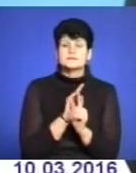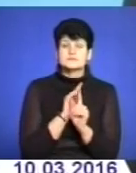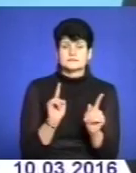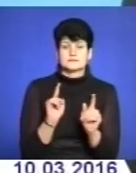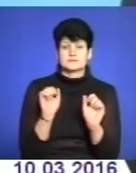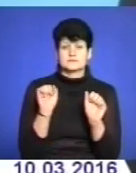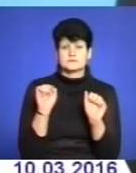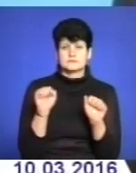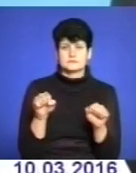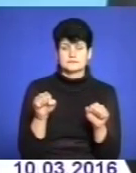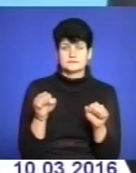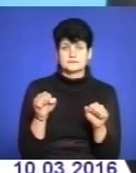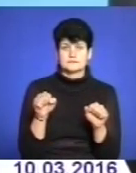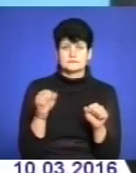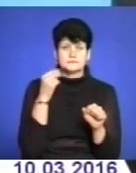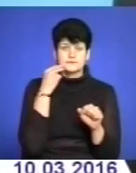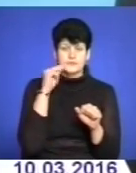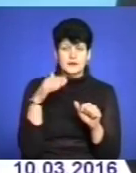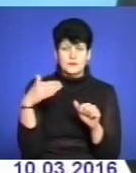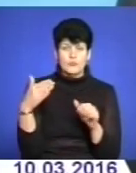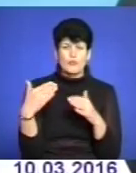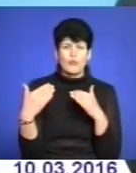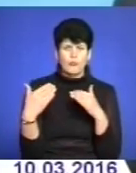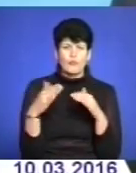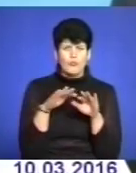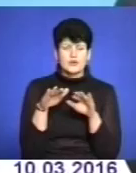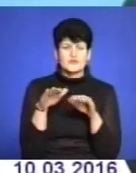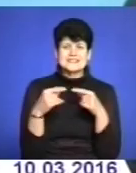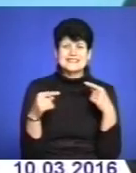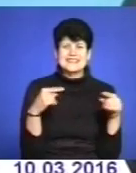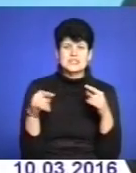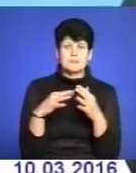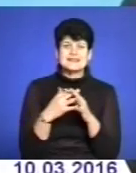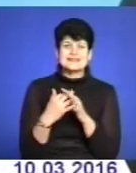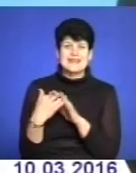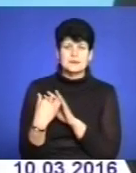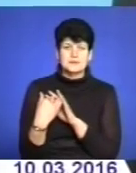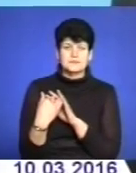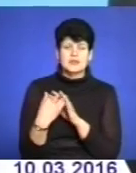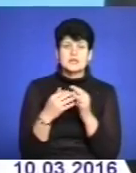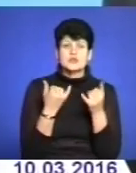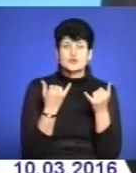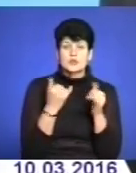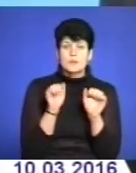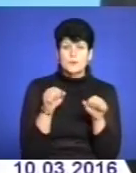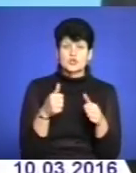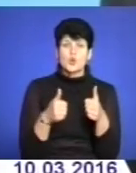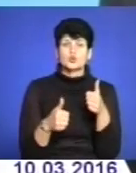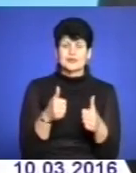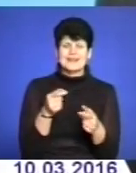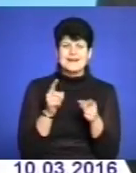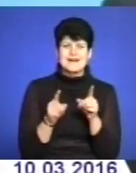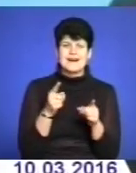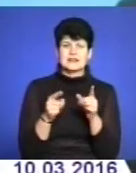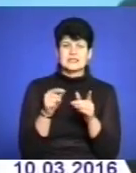перевагу по відношенню порівняно з іншими селами, і ви сьогодні можете конкурувати реально